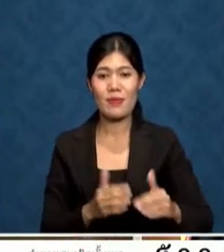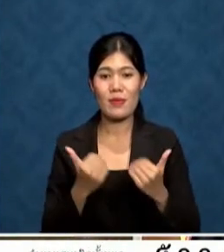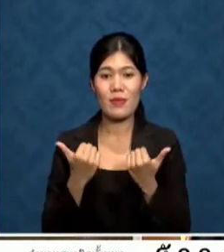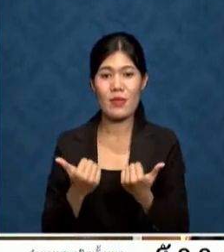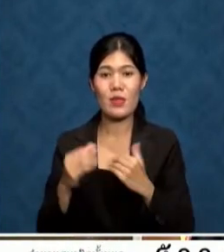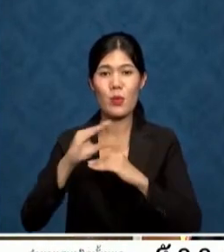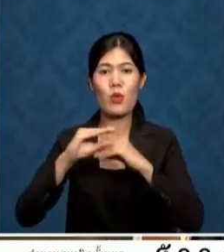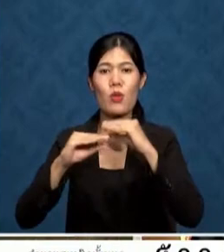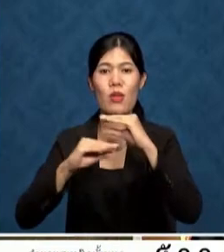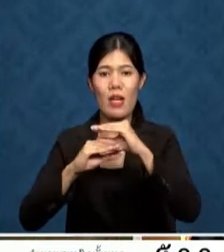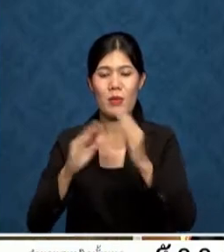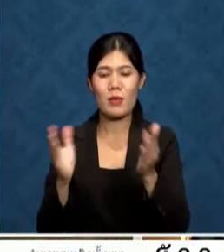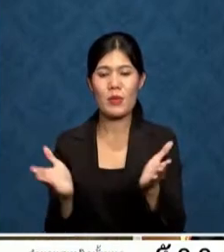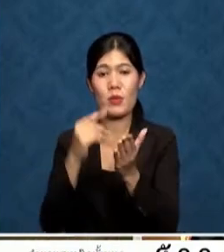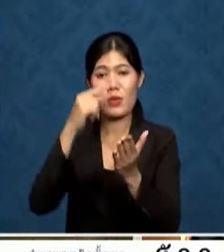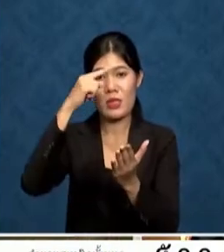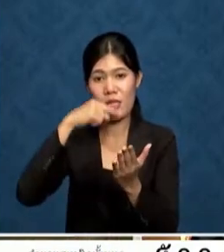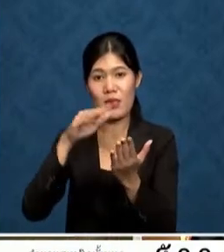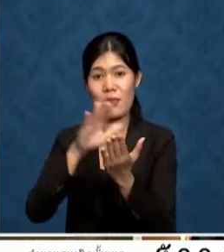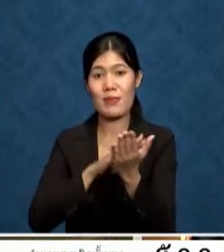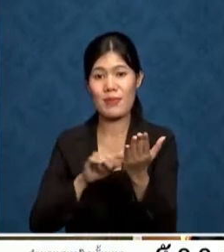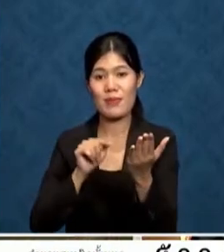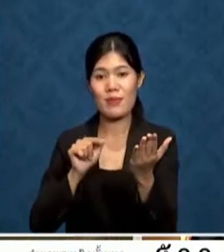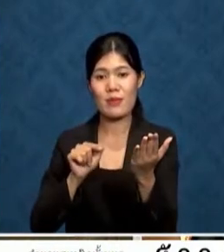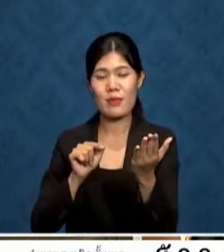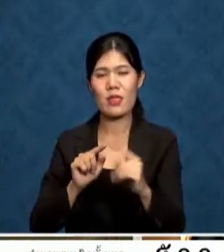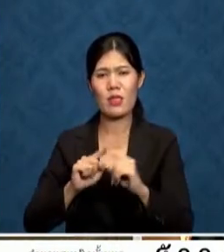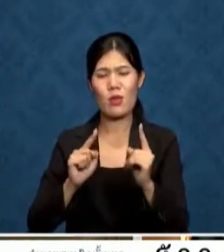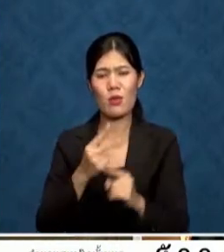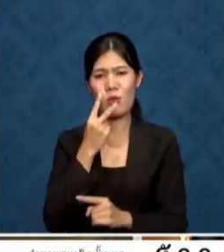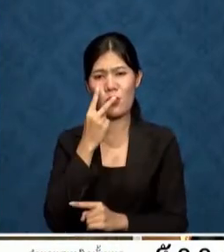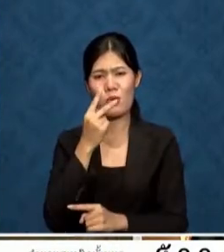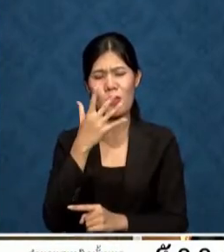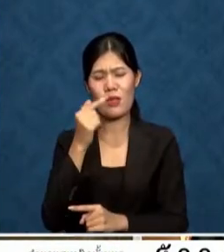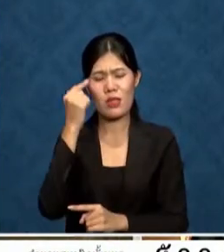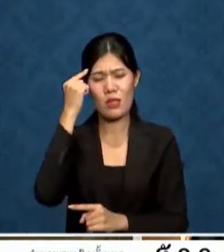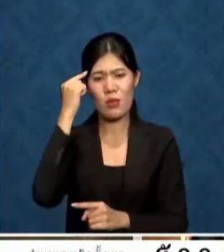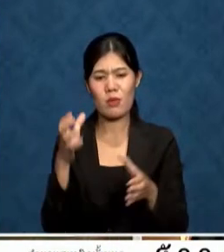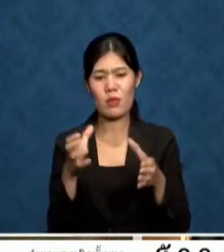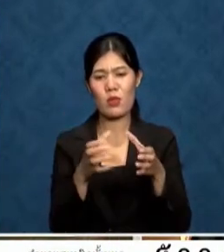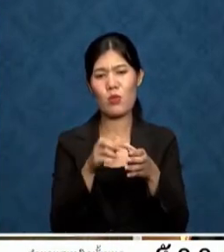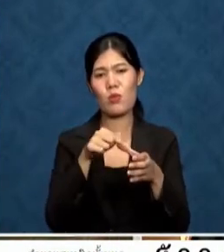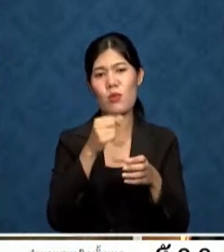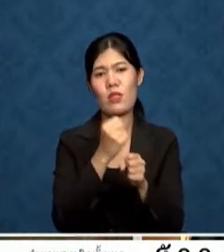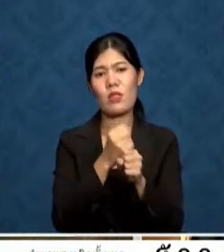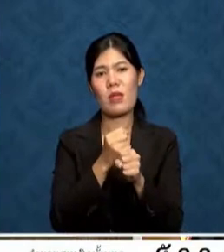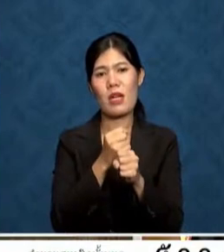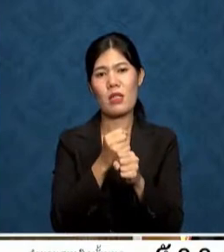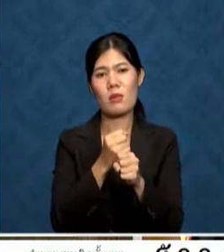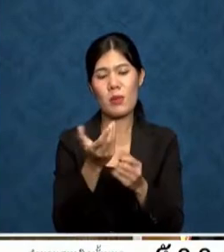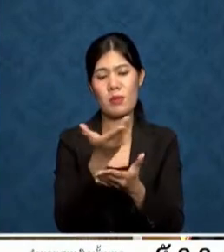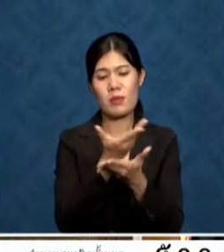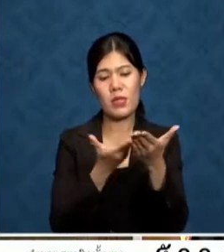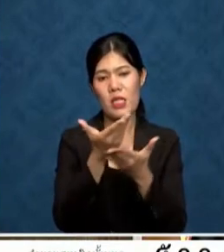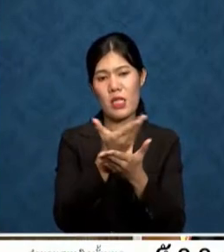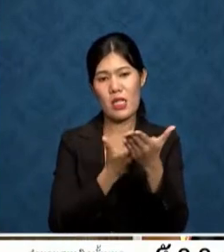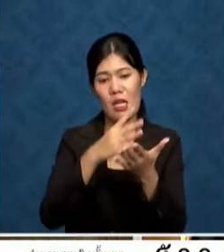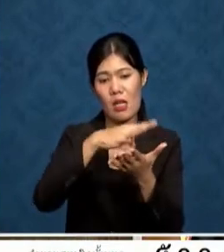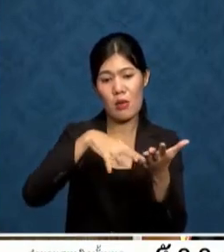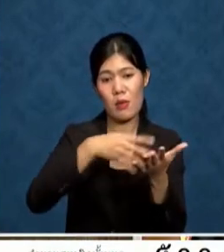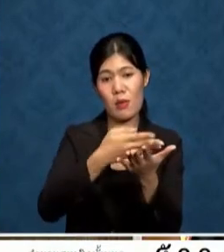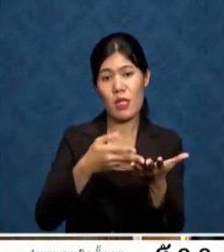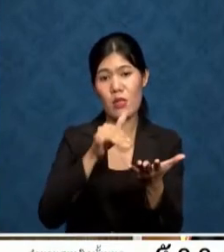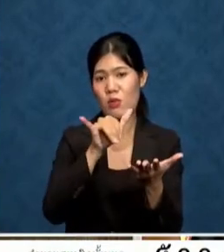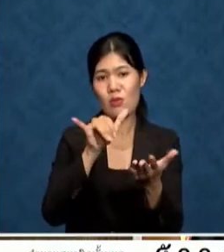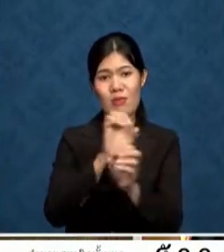เป็นSoft Powerนั่นแหละแต่มันดูเป็นหน่วยงานที่ไม่ได้ผ่านคณะกรรมการยุทธศาสตร์ออกมาผมยกตัวอย่างนะ